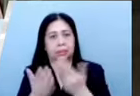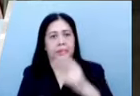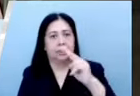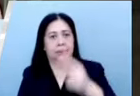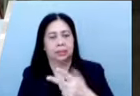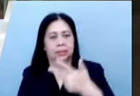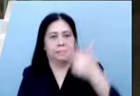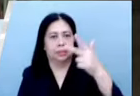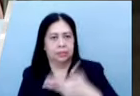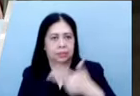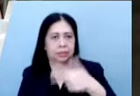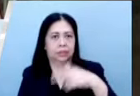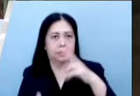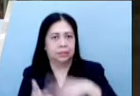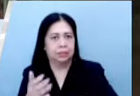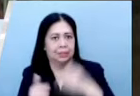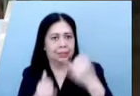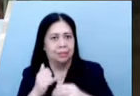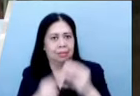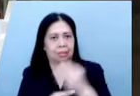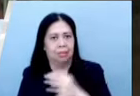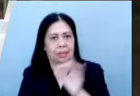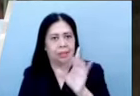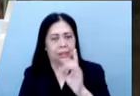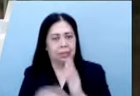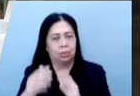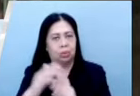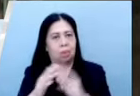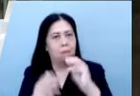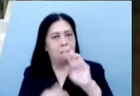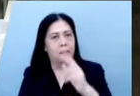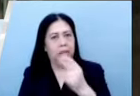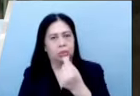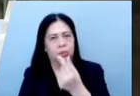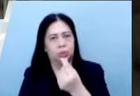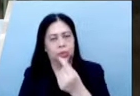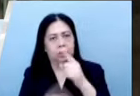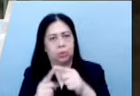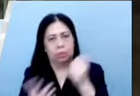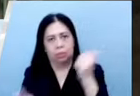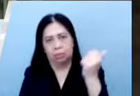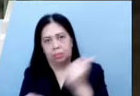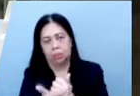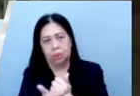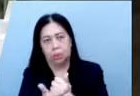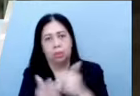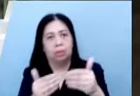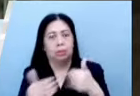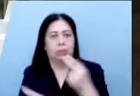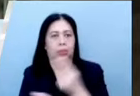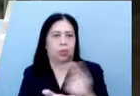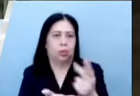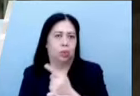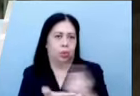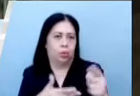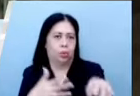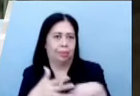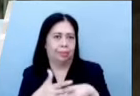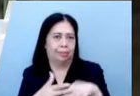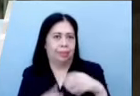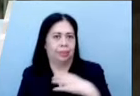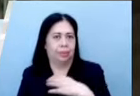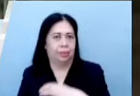pagbasa sa March 18. May hanggang March 20 ang Kamara para aprubahan ito bago mag-Holy Week break ang Kongreso sa